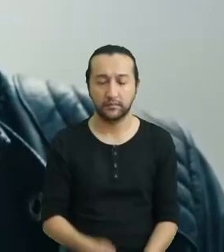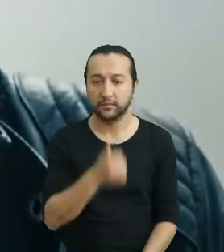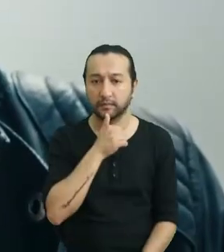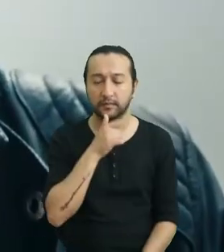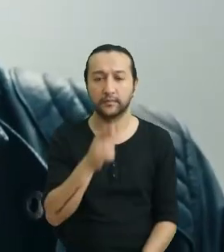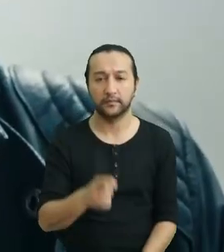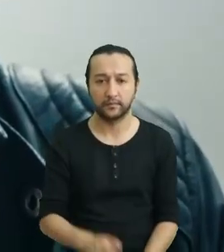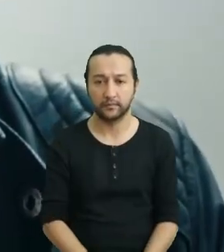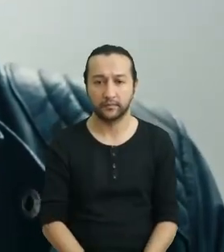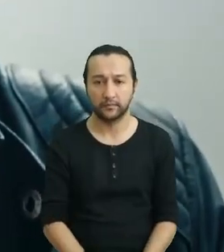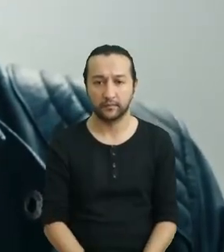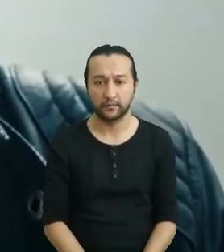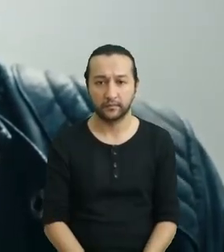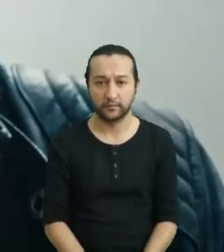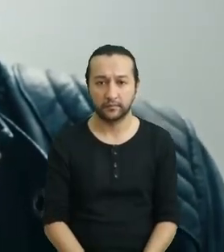Baba,